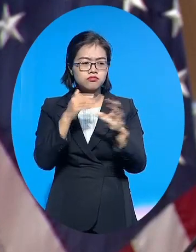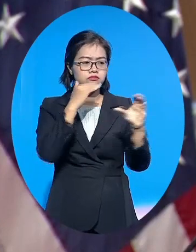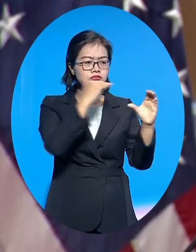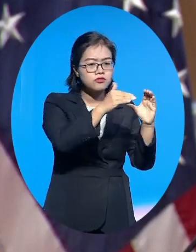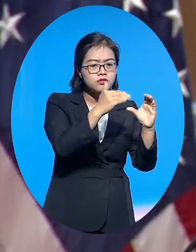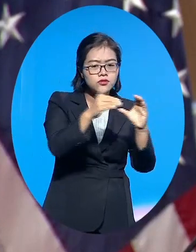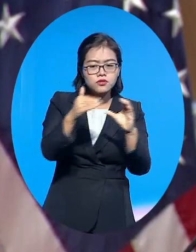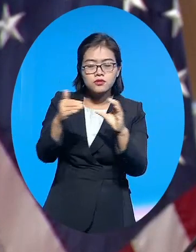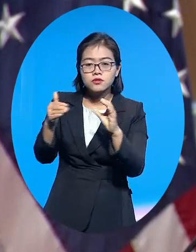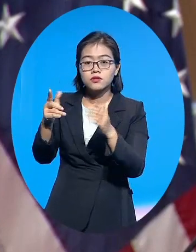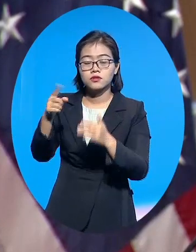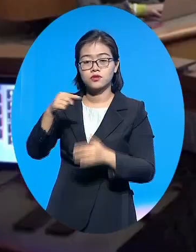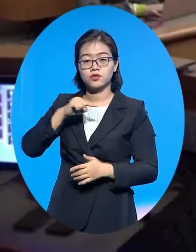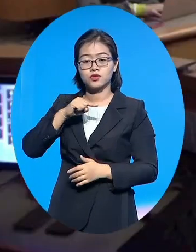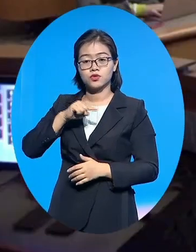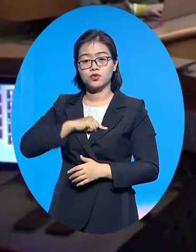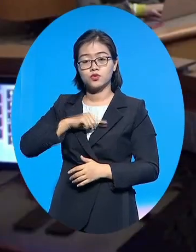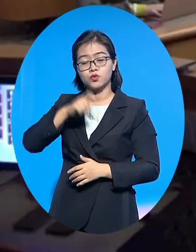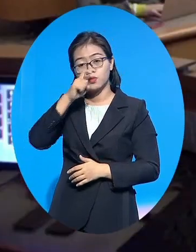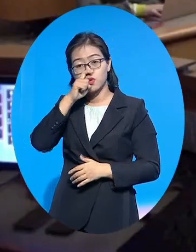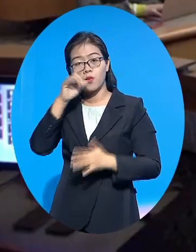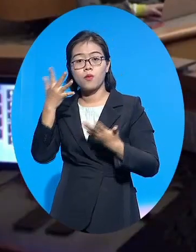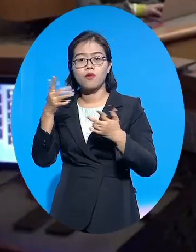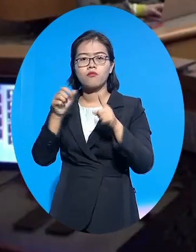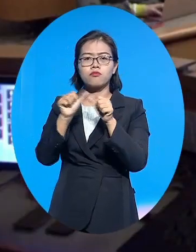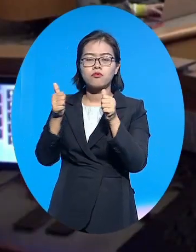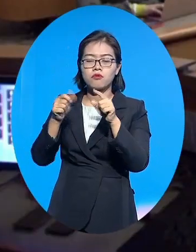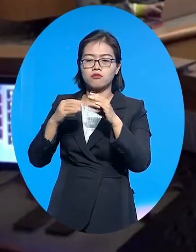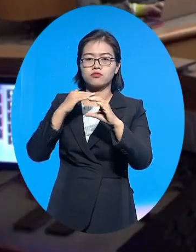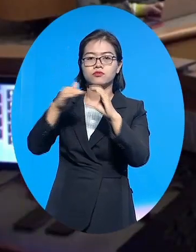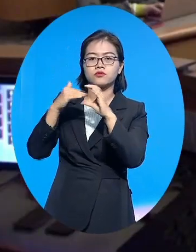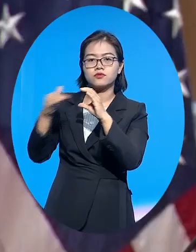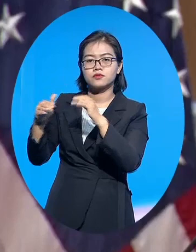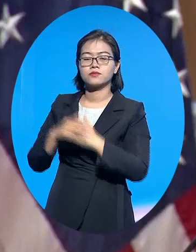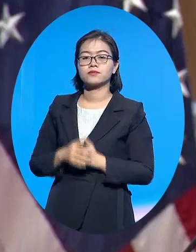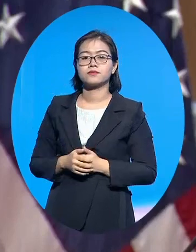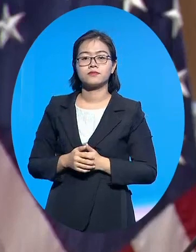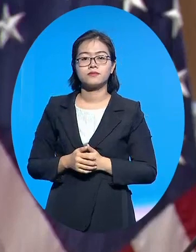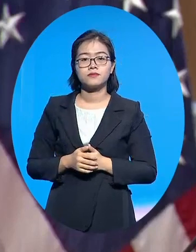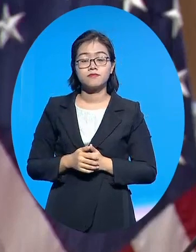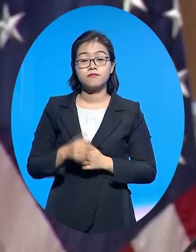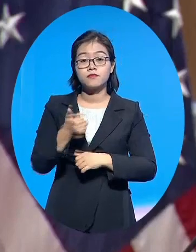gia trung đông hoặc Bắc Phi người phát ngôn bộ Ngoại giao Mỹ natries